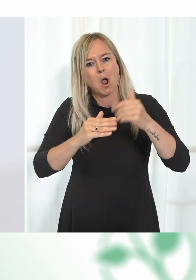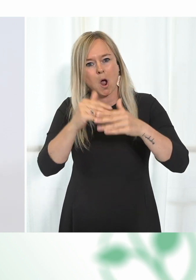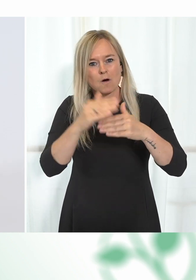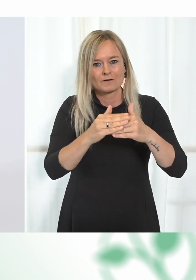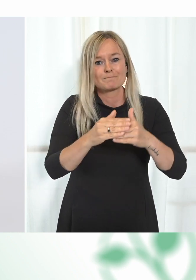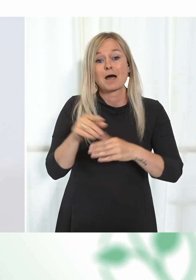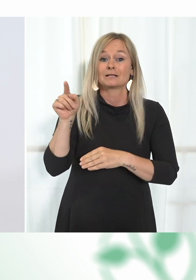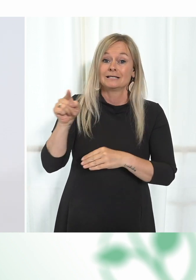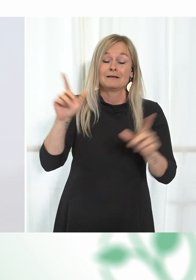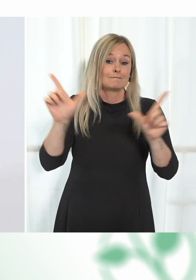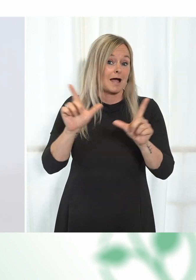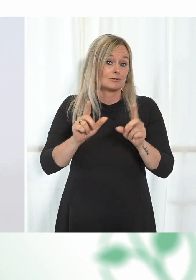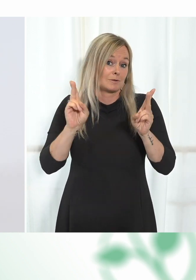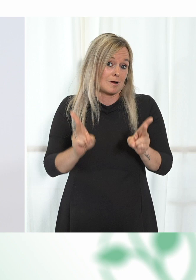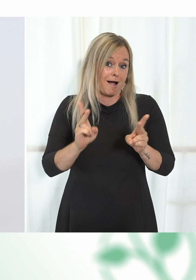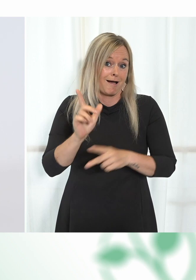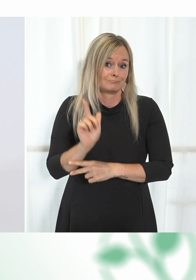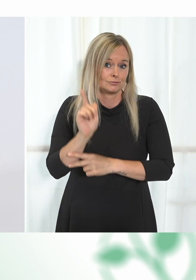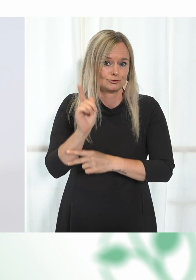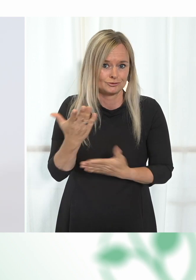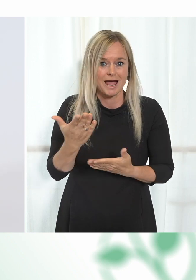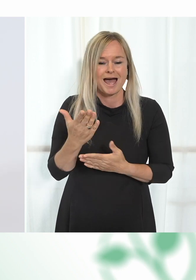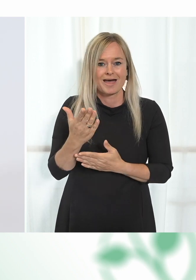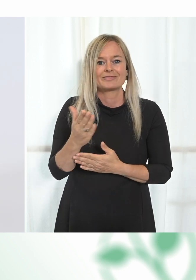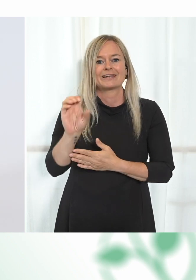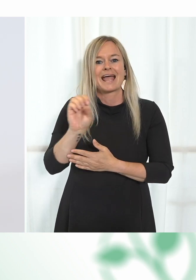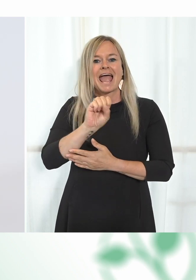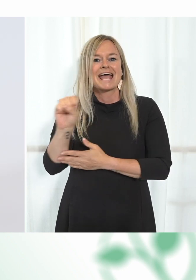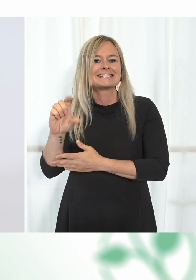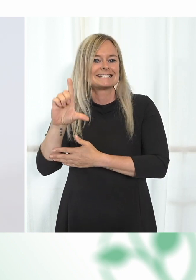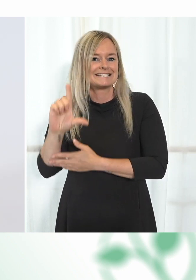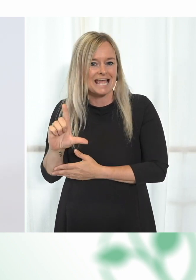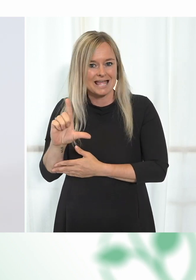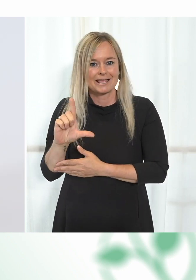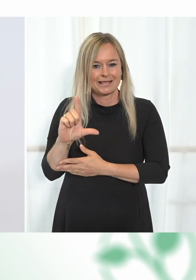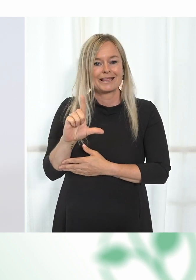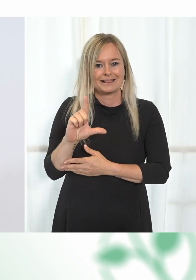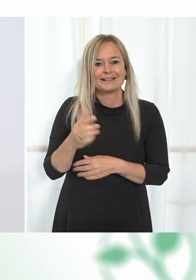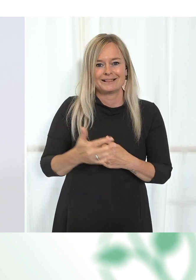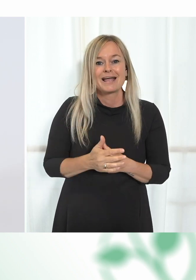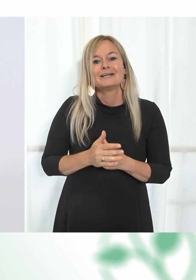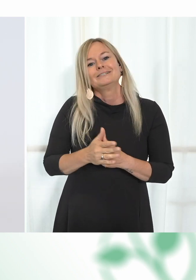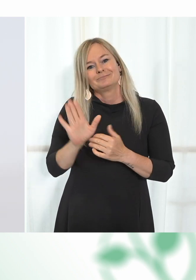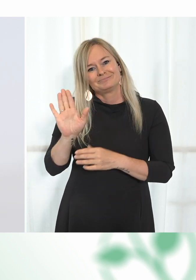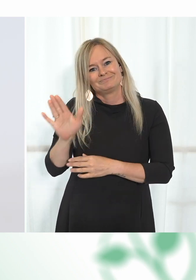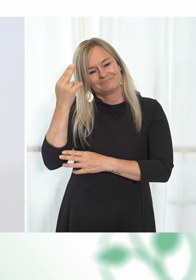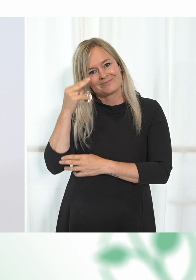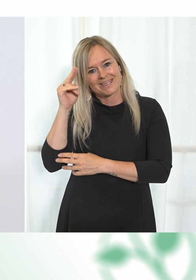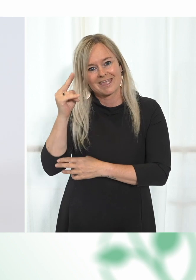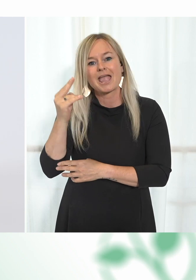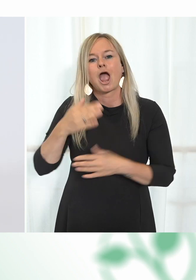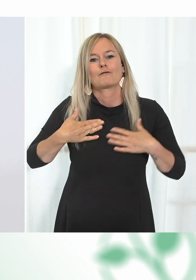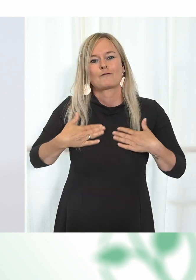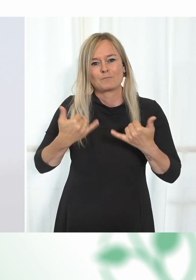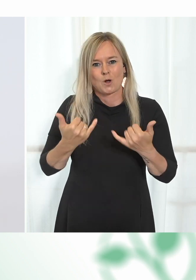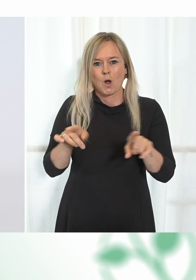gibt und natürlich auch die Aktivitäten der Essel Stiftung. Daran ist ganz besonders Martin Essel schuld. Und wir freuen uns, dass er heute auch hier